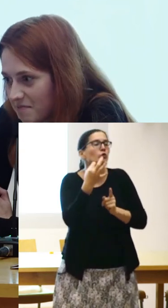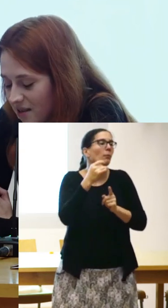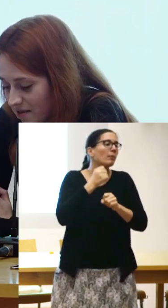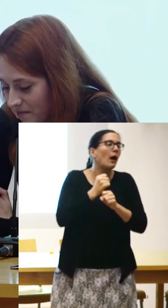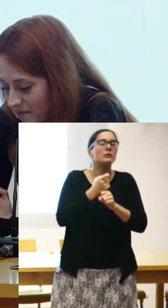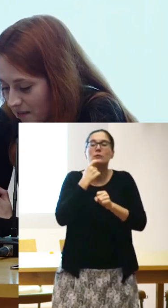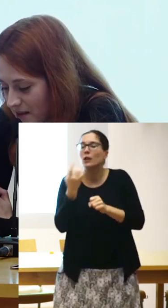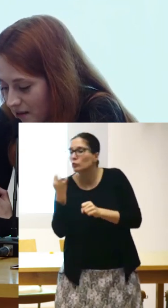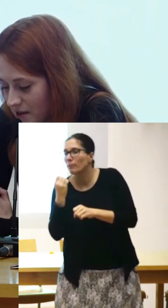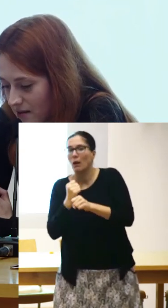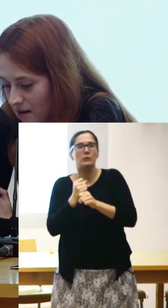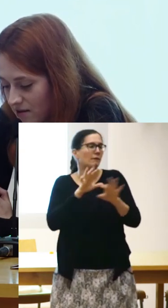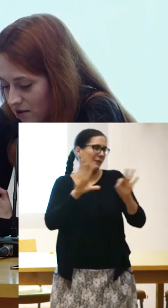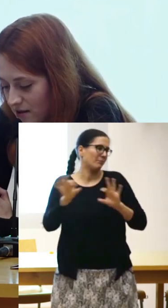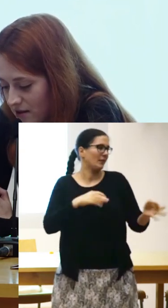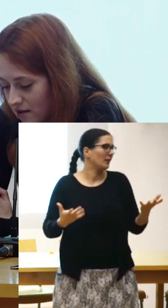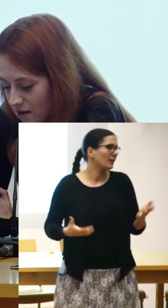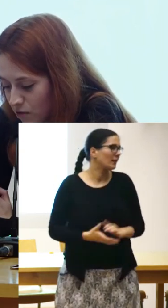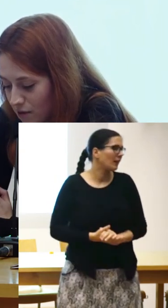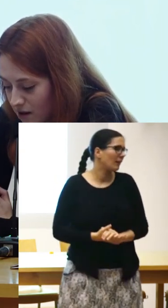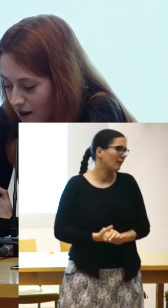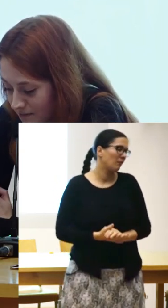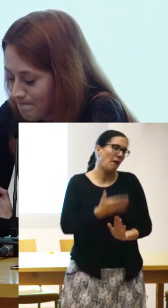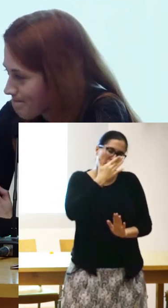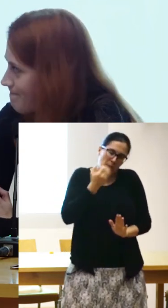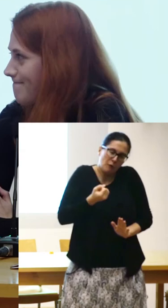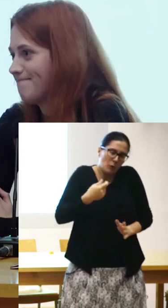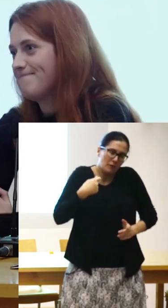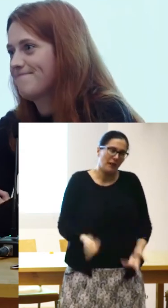Takže zatím se zdá, že se takhle fungovat dá.